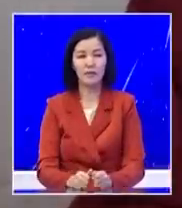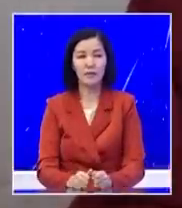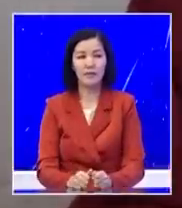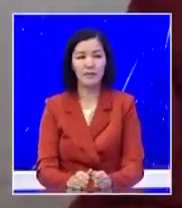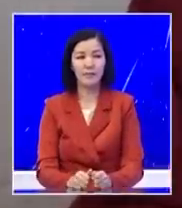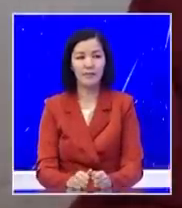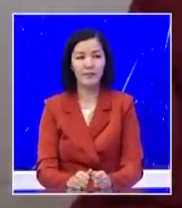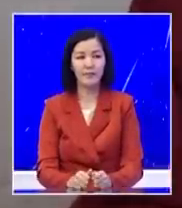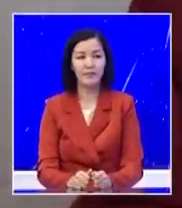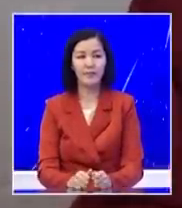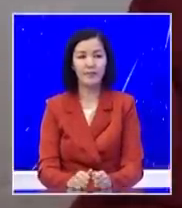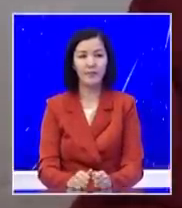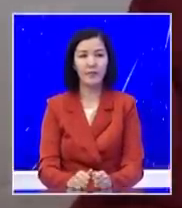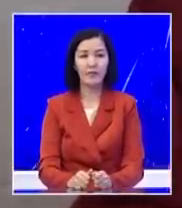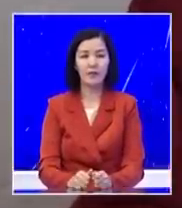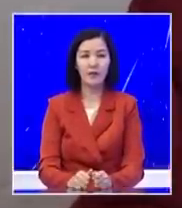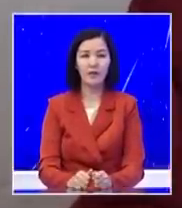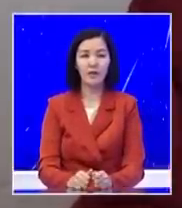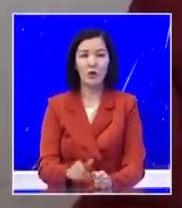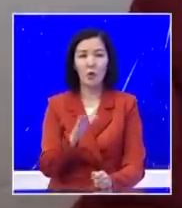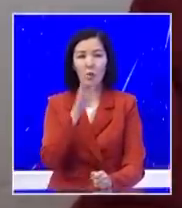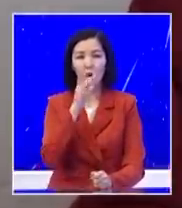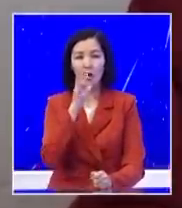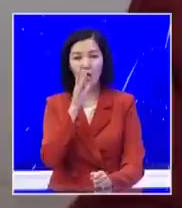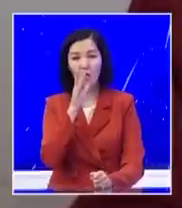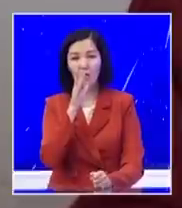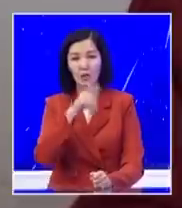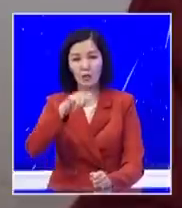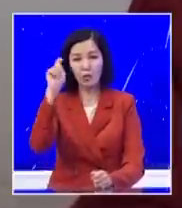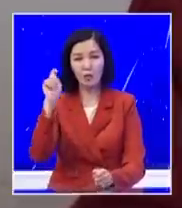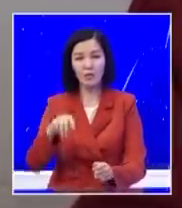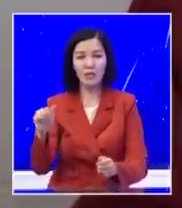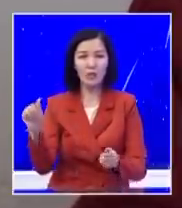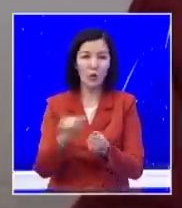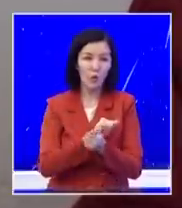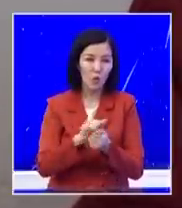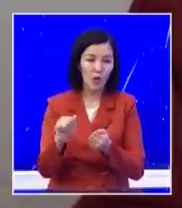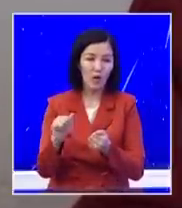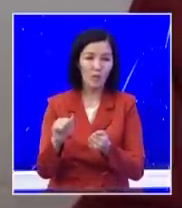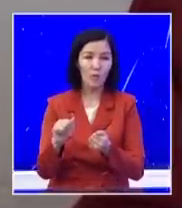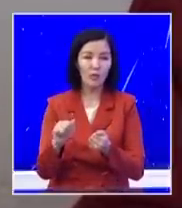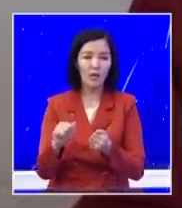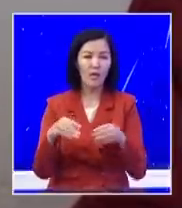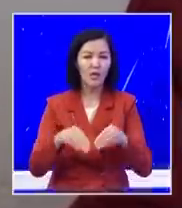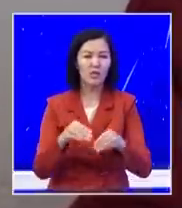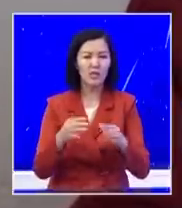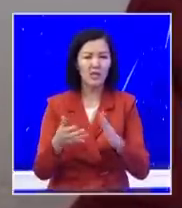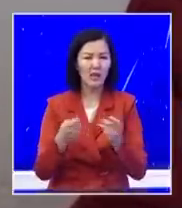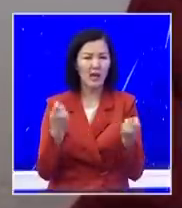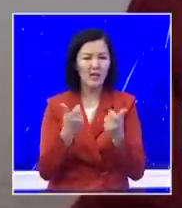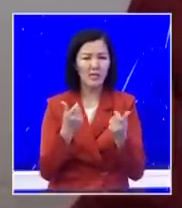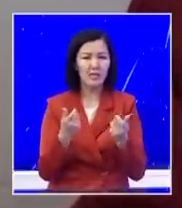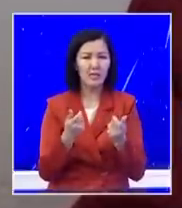Во время войны почему-то была засуха. Соғыс кезінде құрғақшылық болды. Бидай өте аз, қысқа